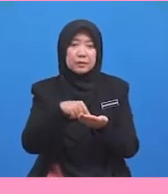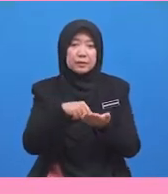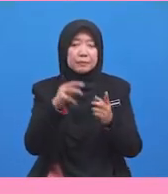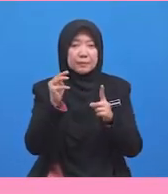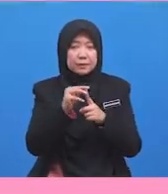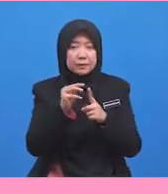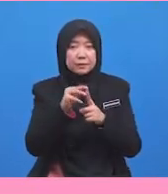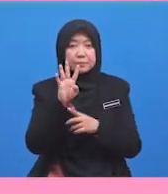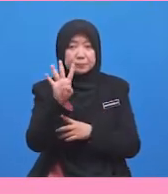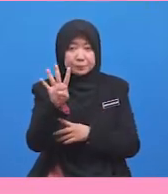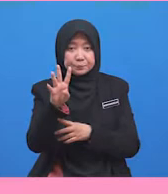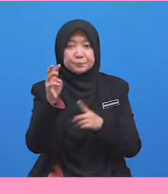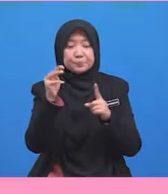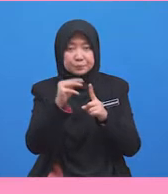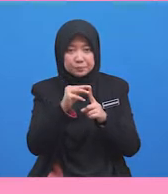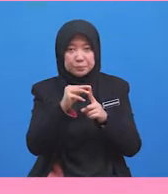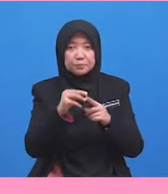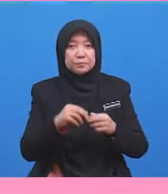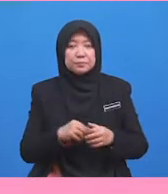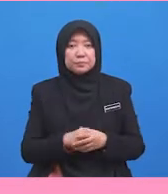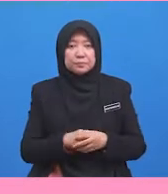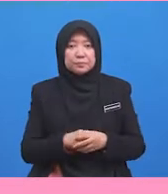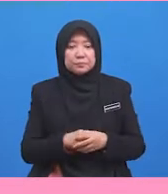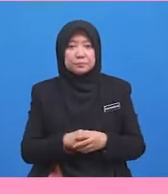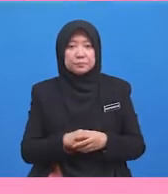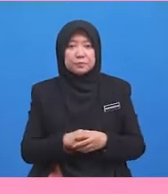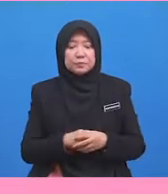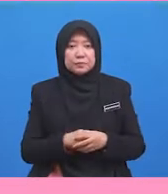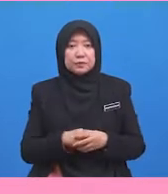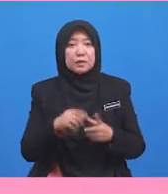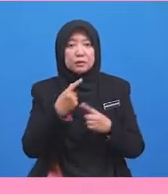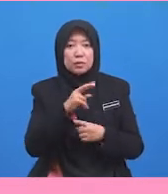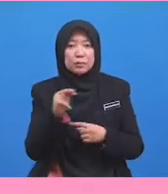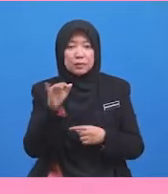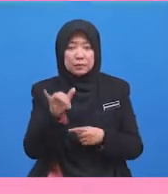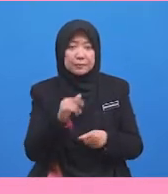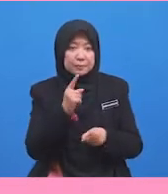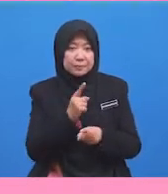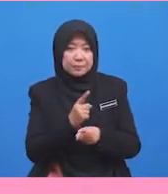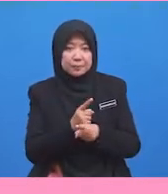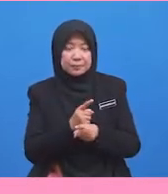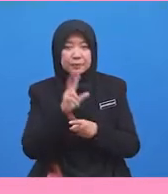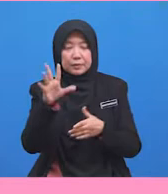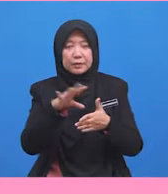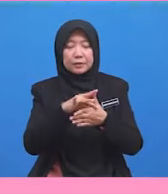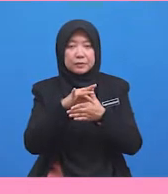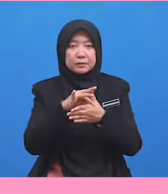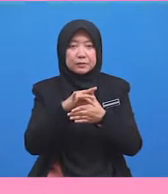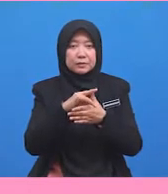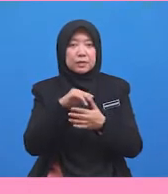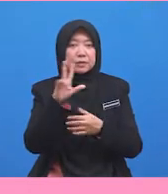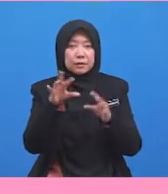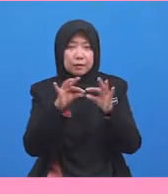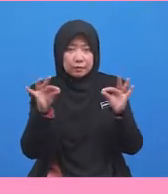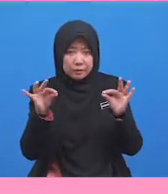markas sebanyak empat markah justru jawaban diperlukan ialah tiga isi bersamaan